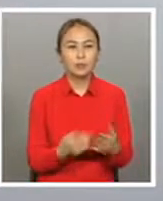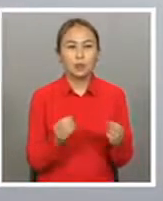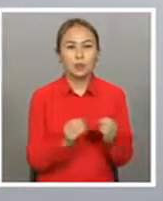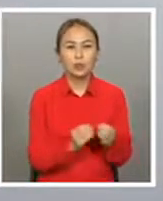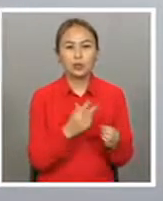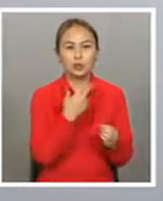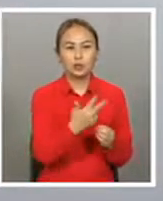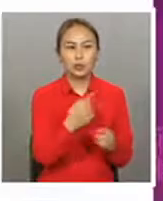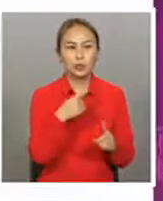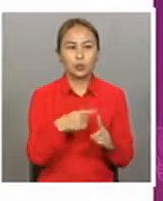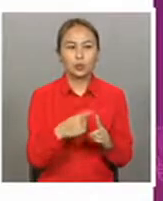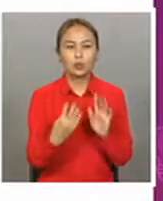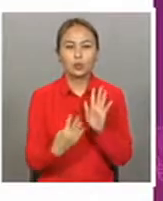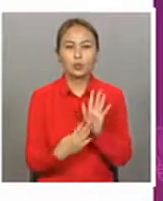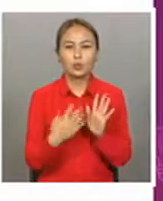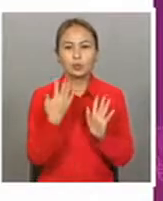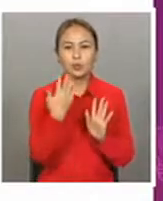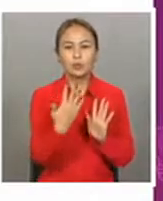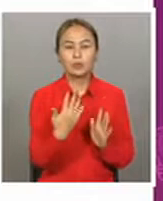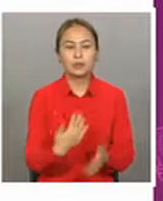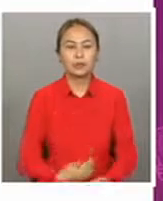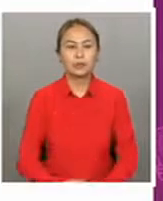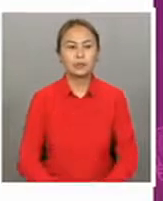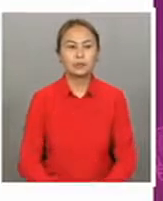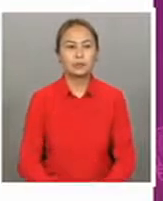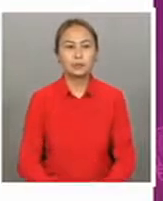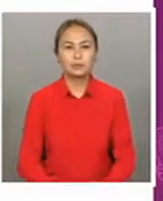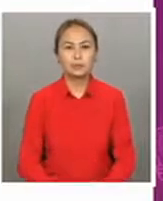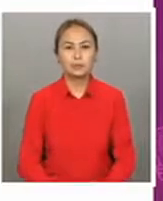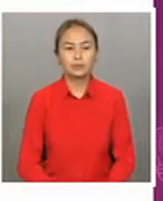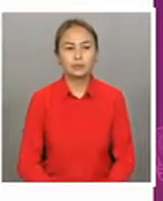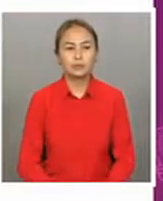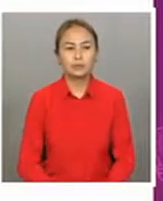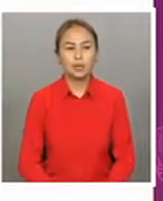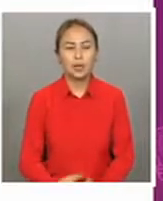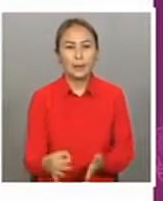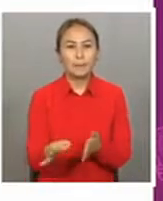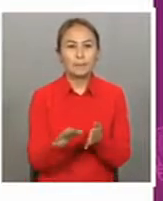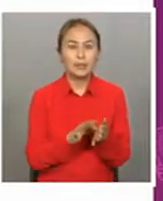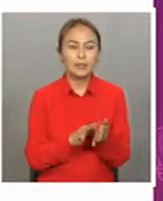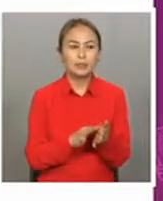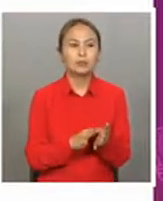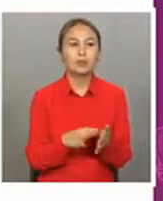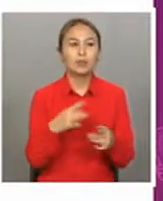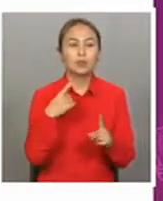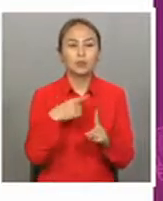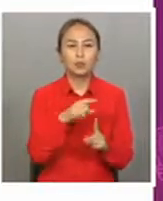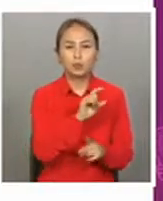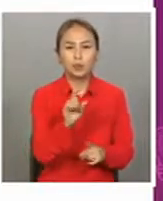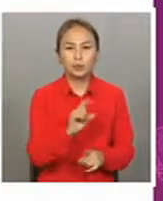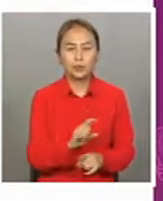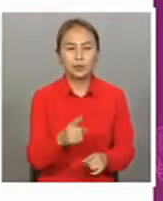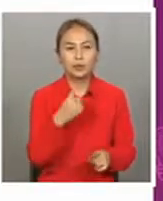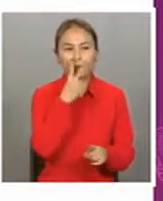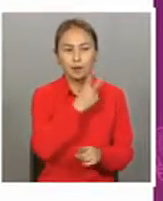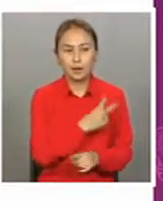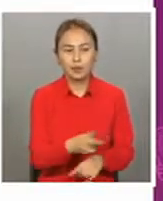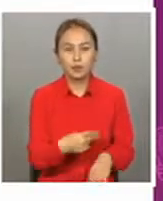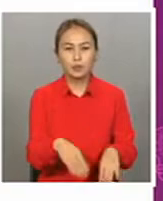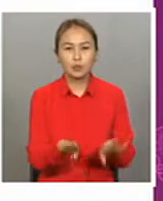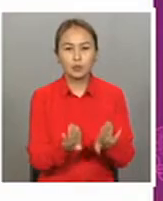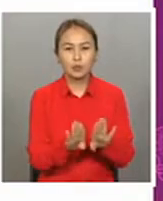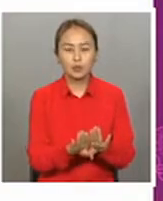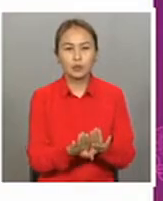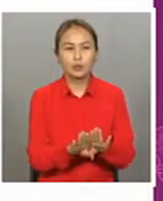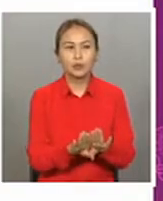қарастырайық. 10-дан 3 пен 9-дан 5-тің қосындысы. Бірден бөлімдеріне қараймыз. Балар, бұл жерде біз айтқан